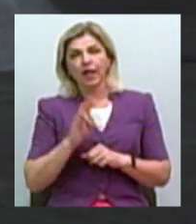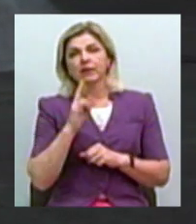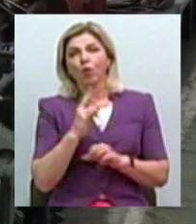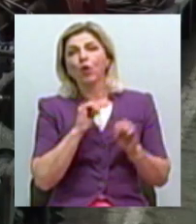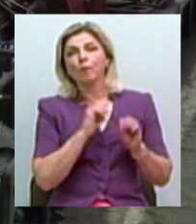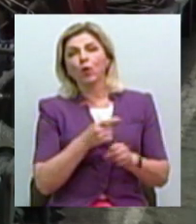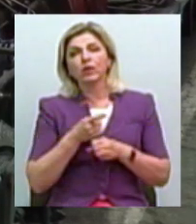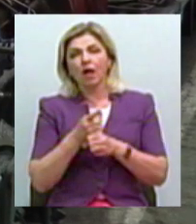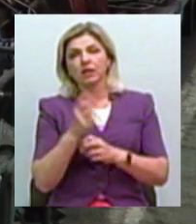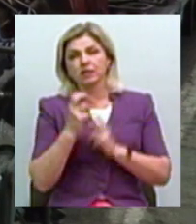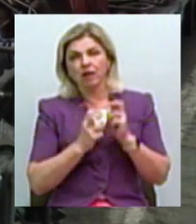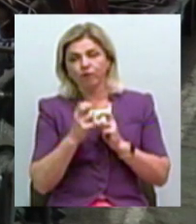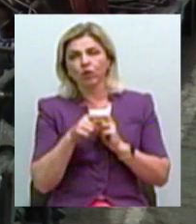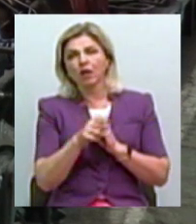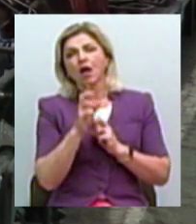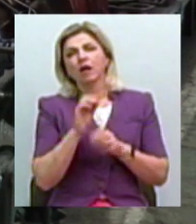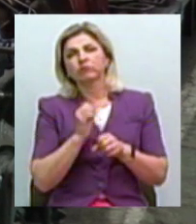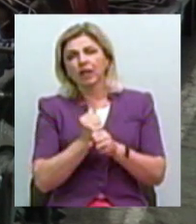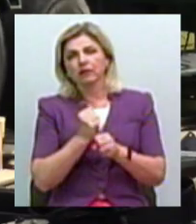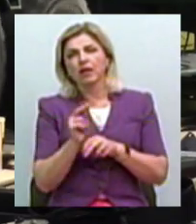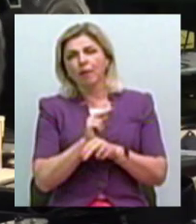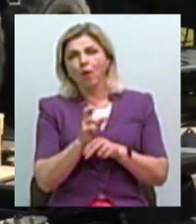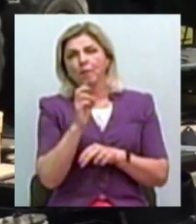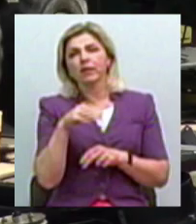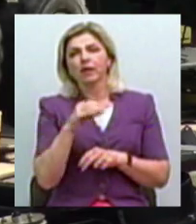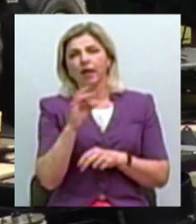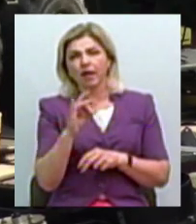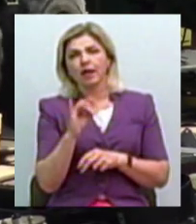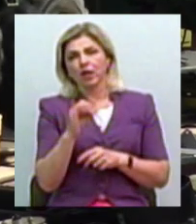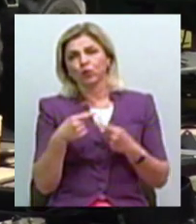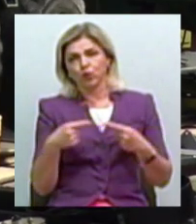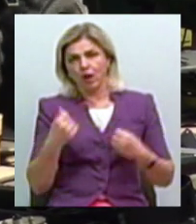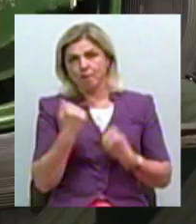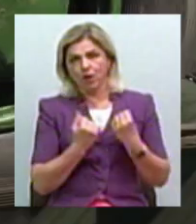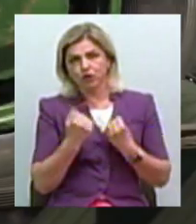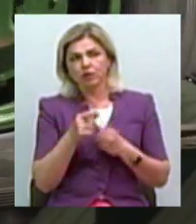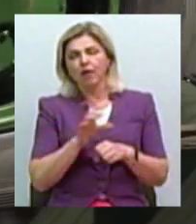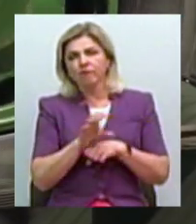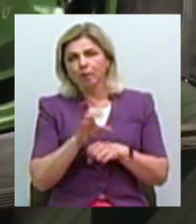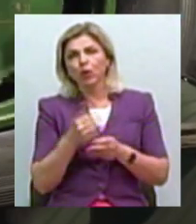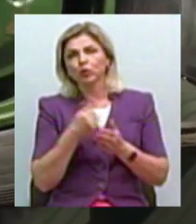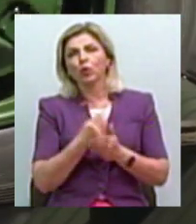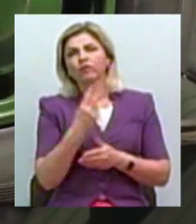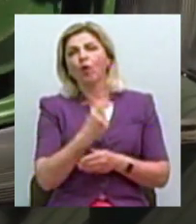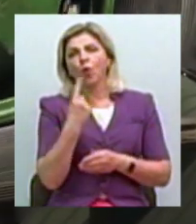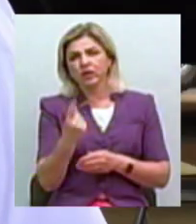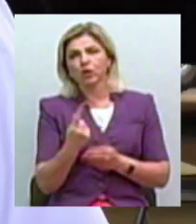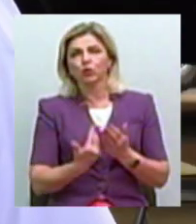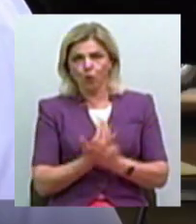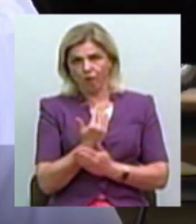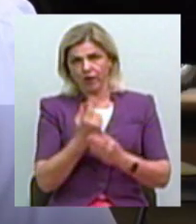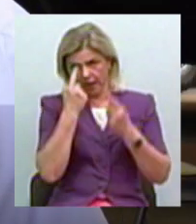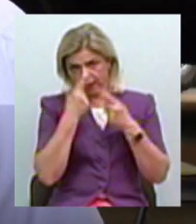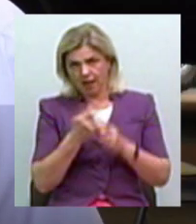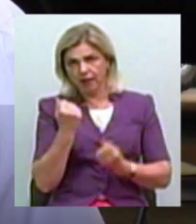завод спеціалізується саме на БТРах та БРДМах. Протягом місяця з підприємства виходить до 20 одиниць оновленої техніки.